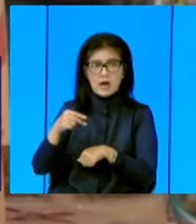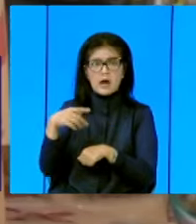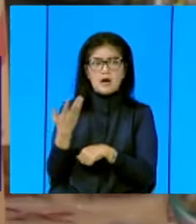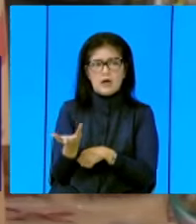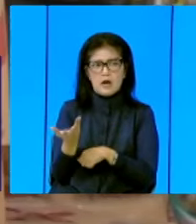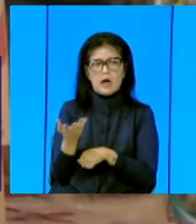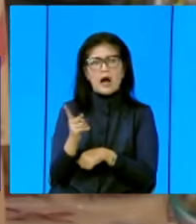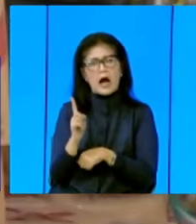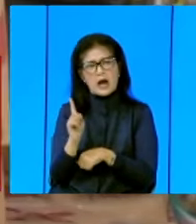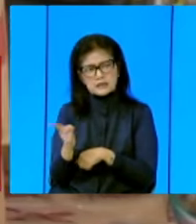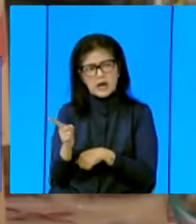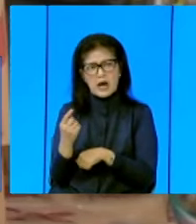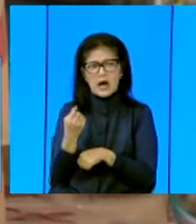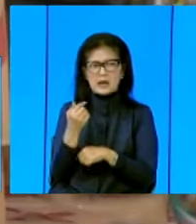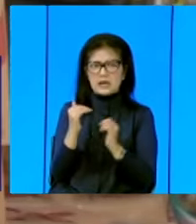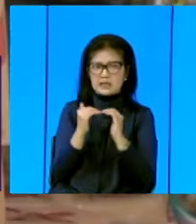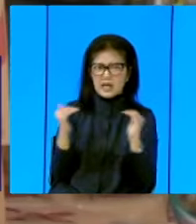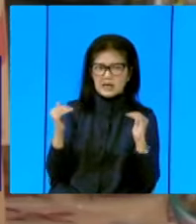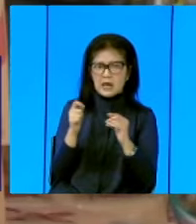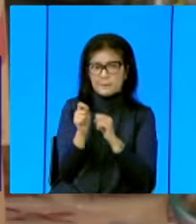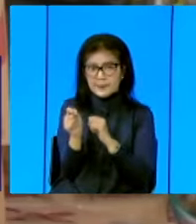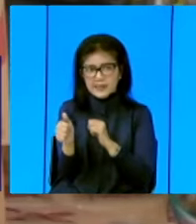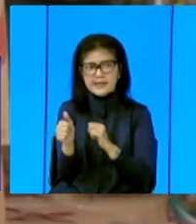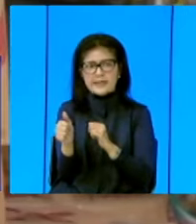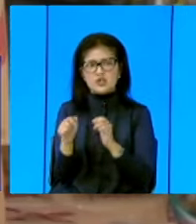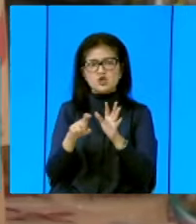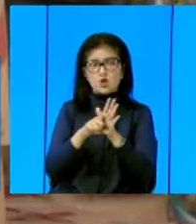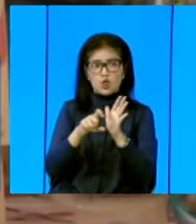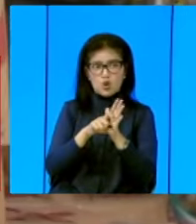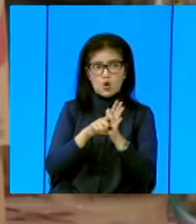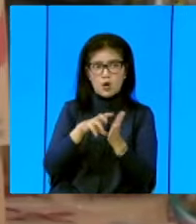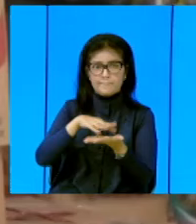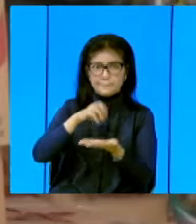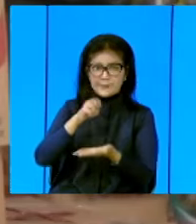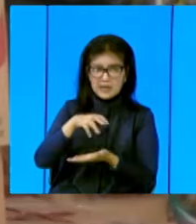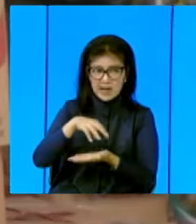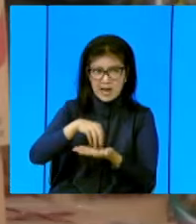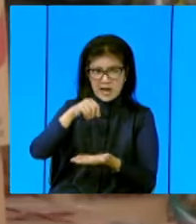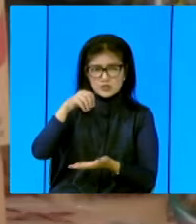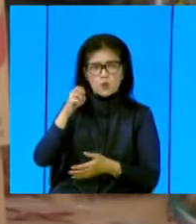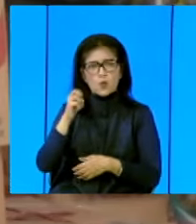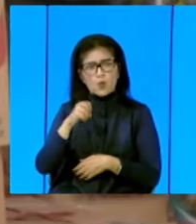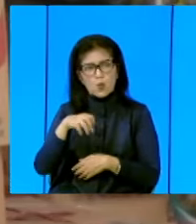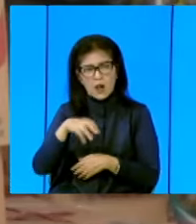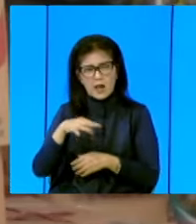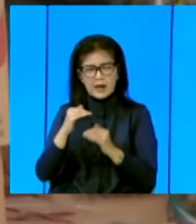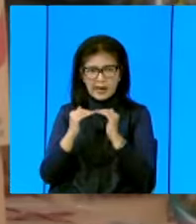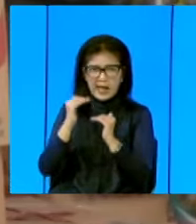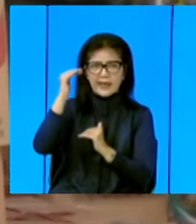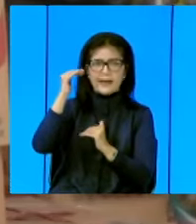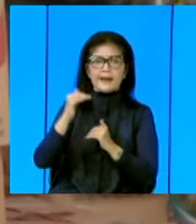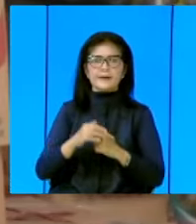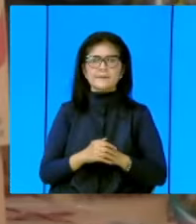acuan pembelian untuk bahan-bahan pokok seperti beras dan gula. Dari Jakarta, Disti Arifa, Eri Nugraha, iNews melaporkan.